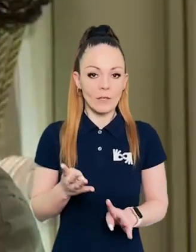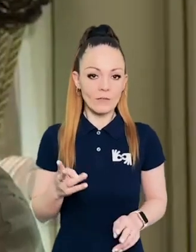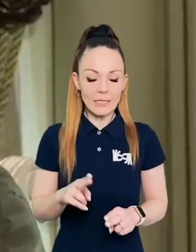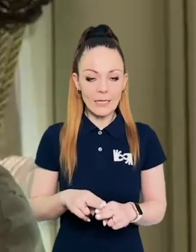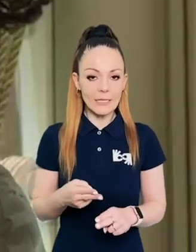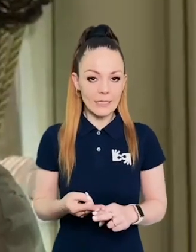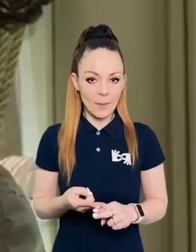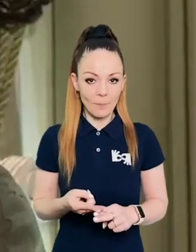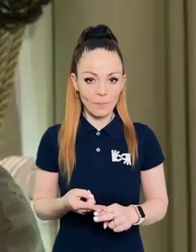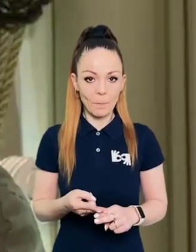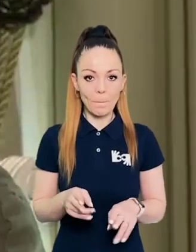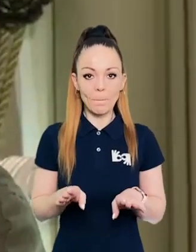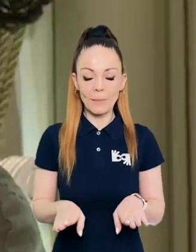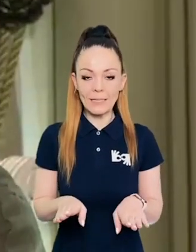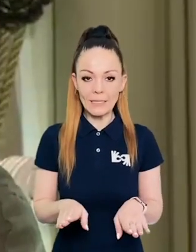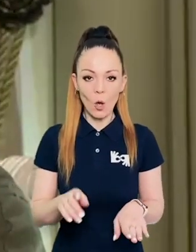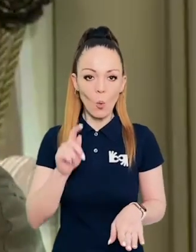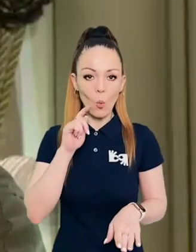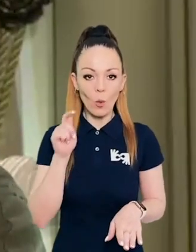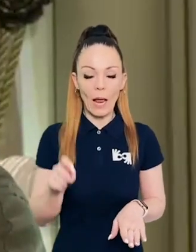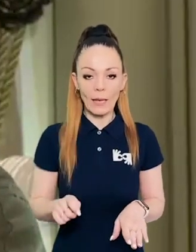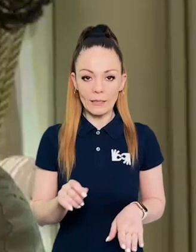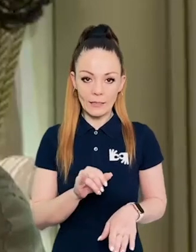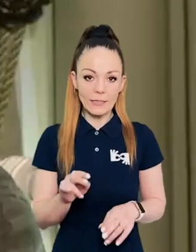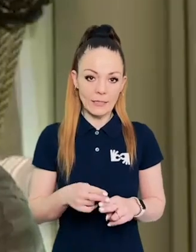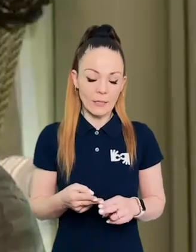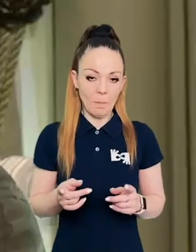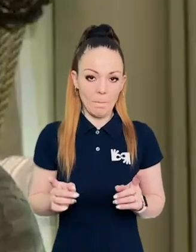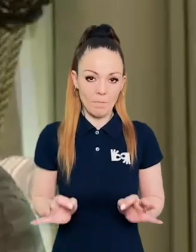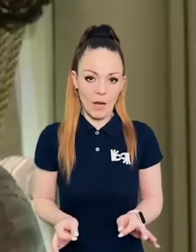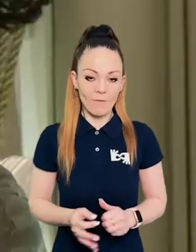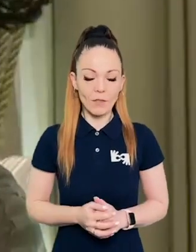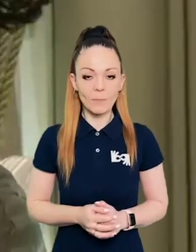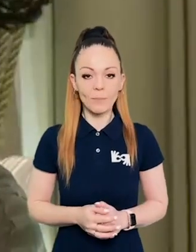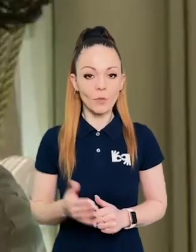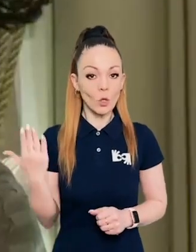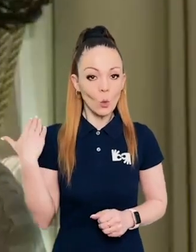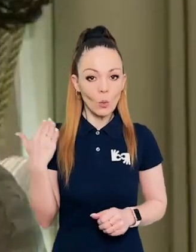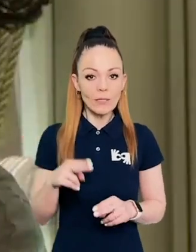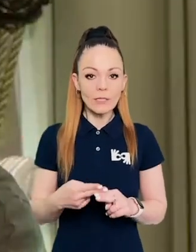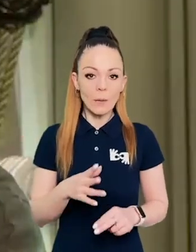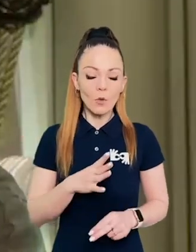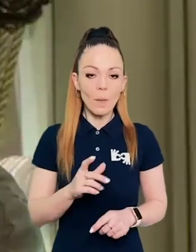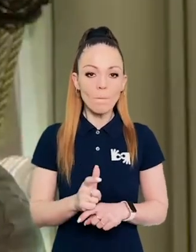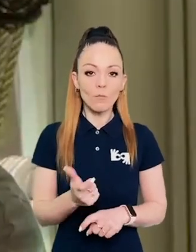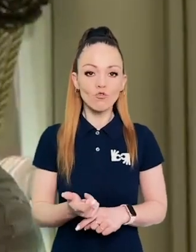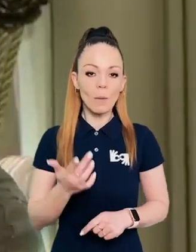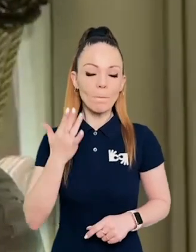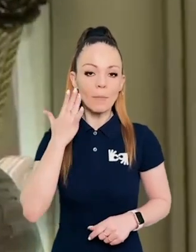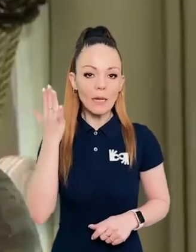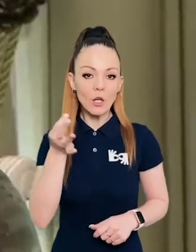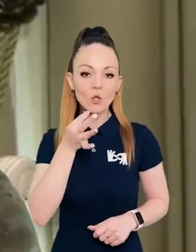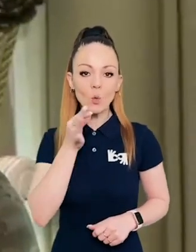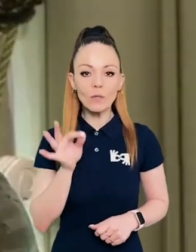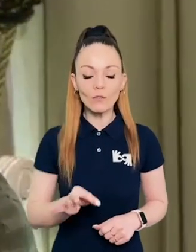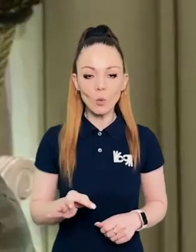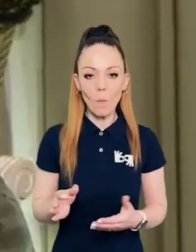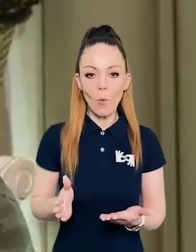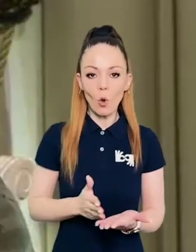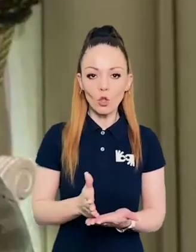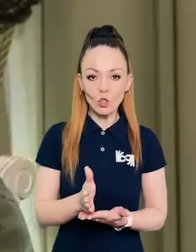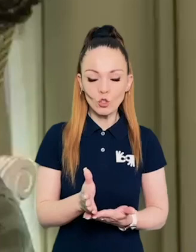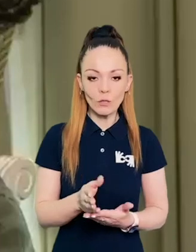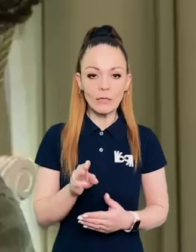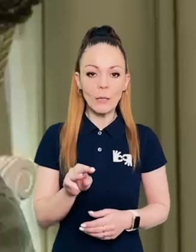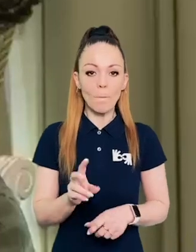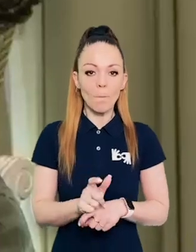це місце України, і це правда. Тоді це була більше мрія досвіду